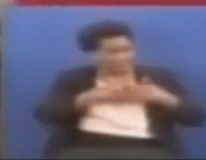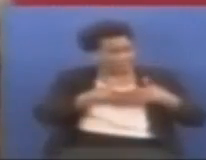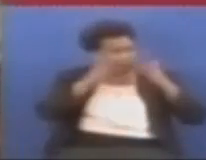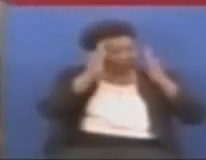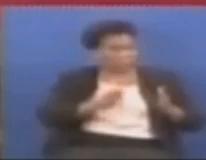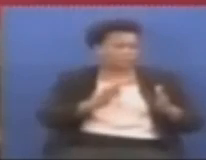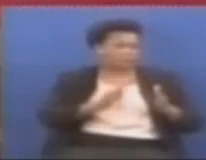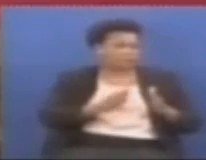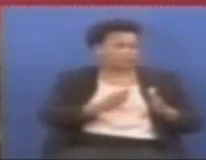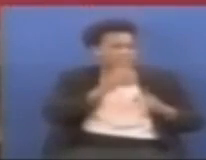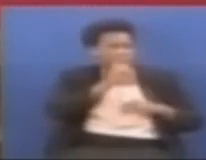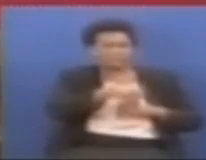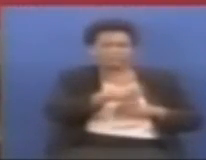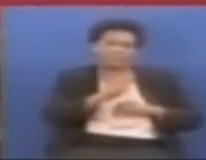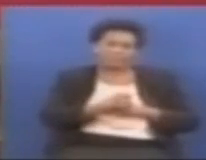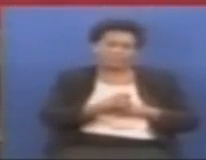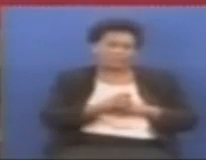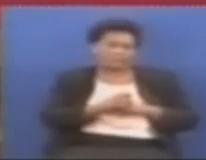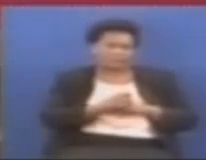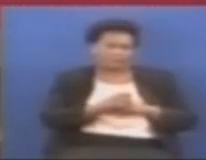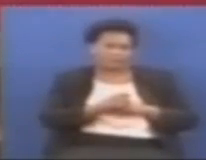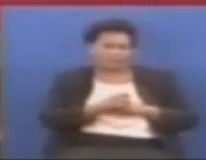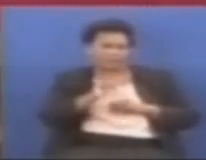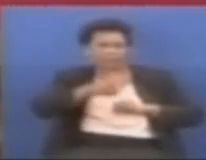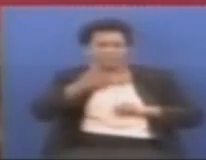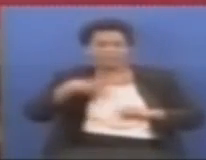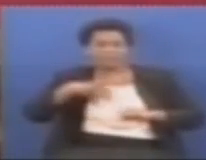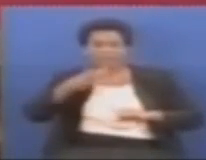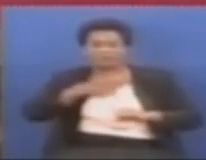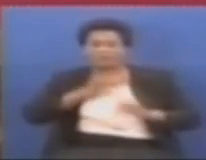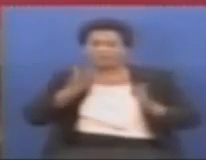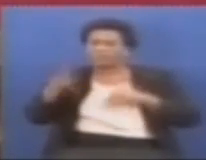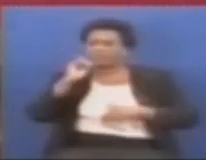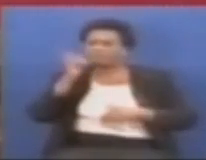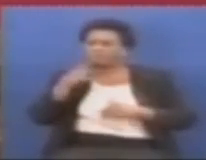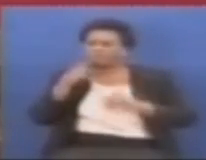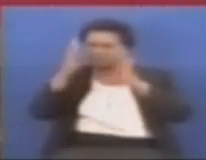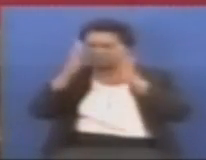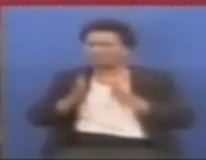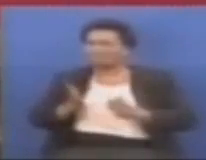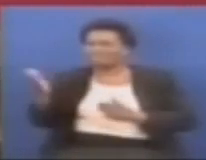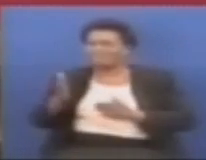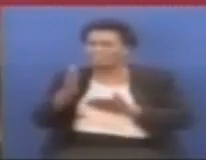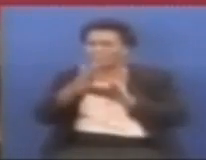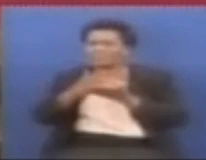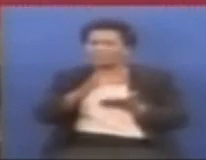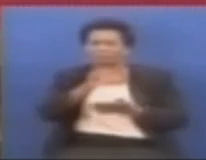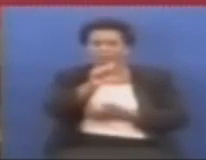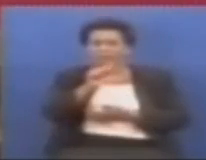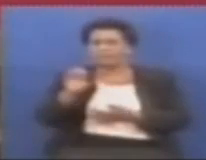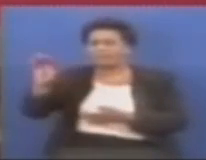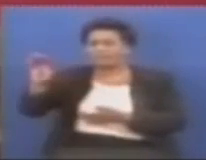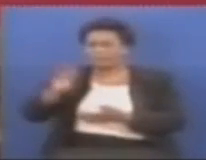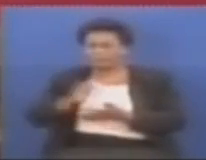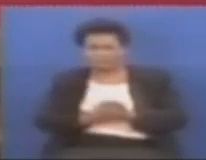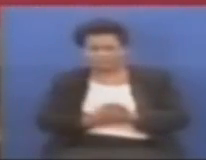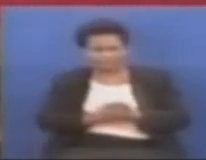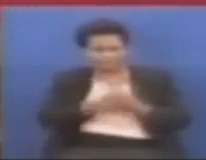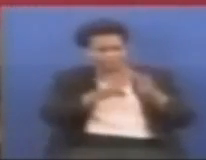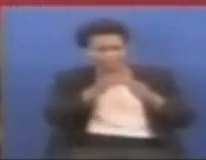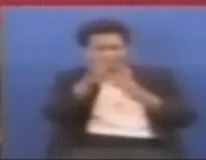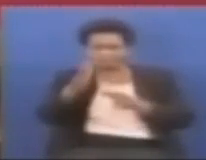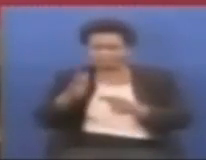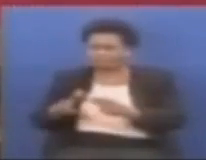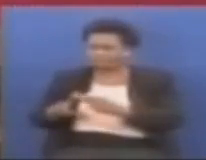TANESCO tumeendelea kutoa msisitizo umuhimu wa kuunganisha taasisi za umma katika miradi inayoendelea, lakini kwa